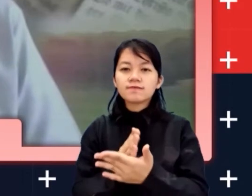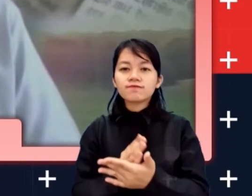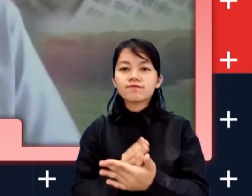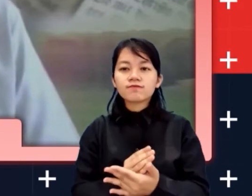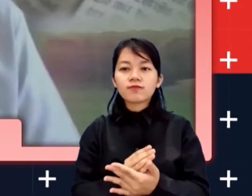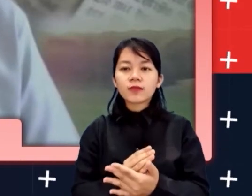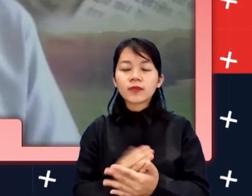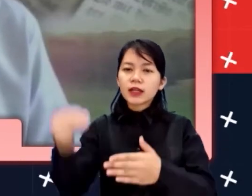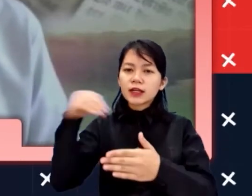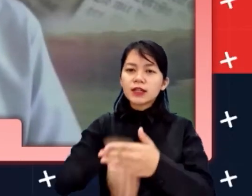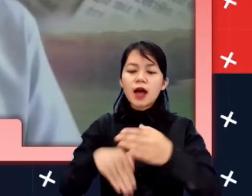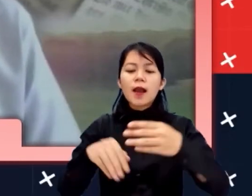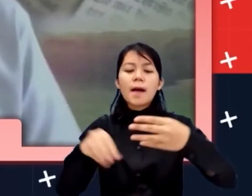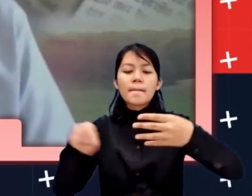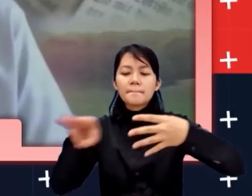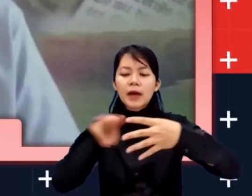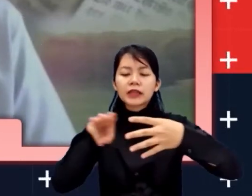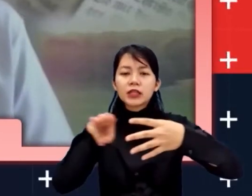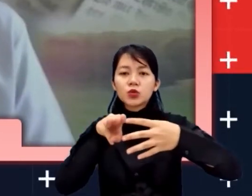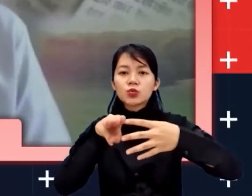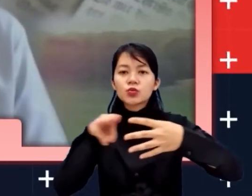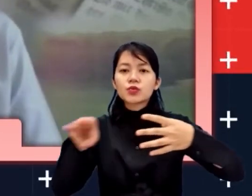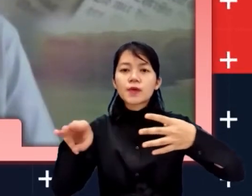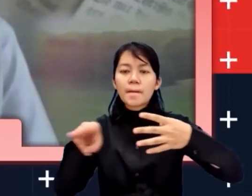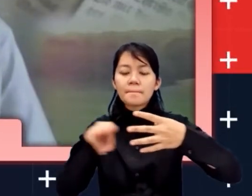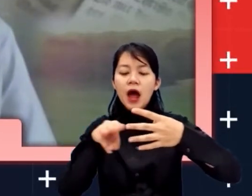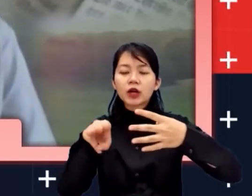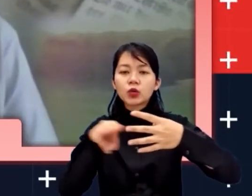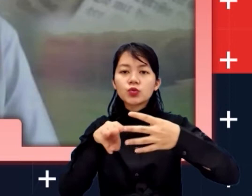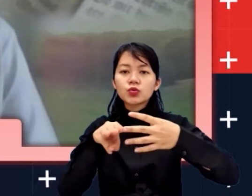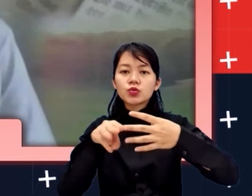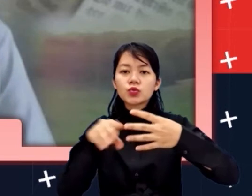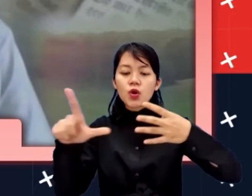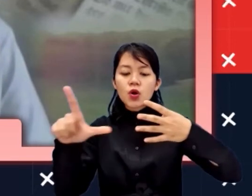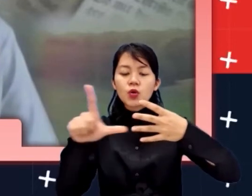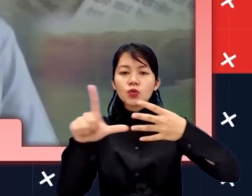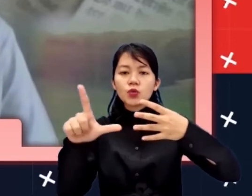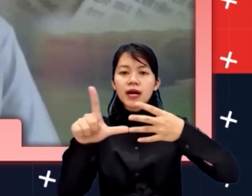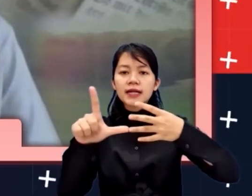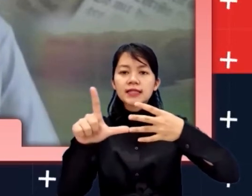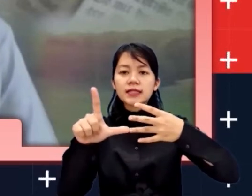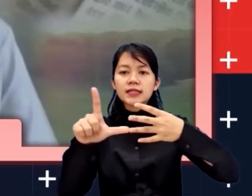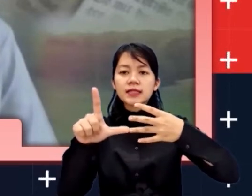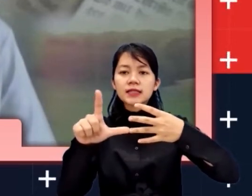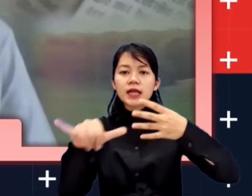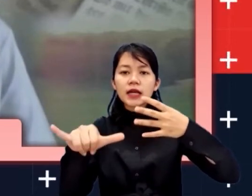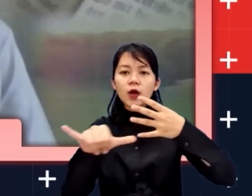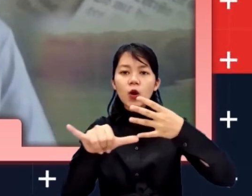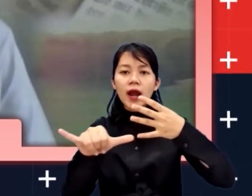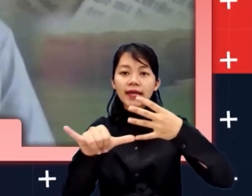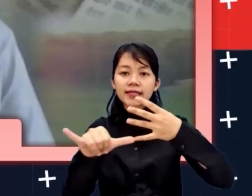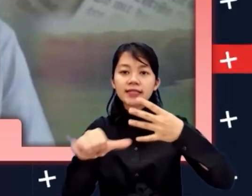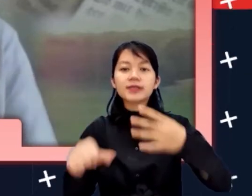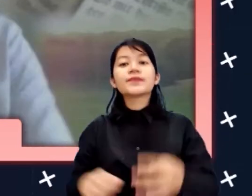Markus, Lukas, dan kemudian Yohanes. Dalam Yohanes pasal